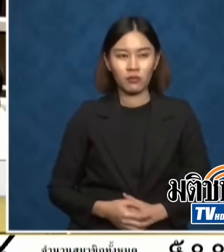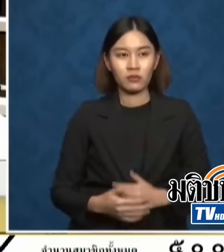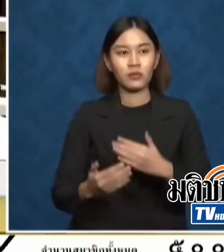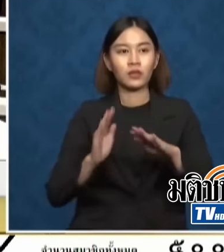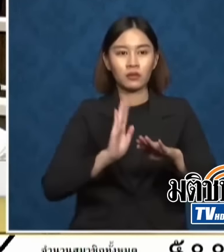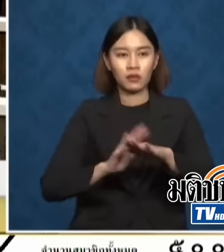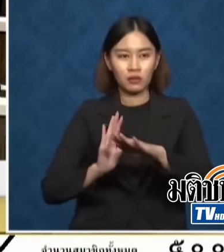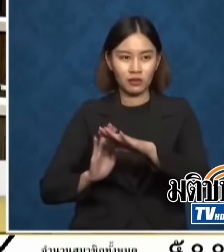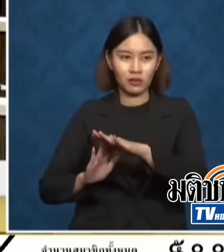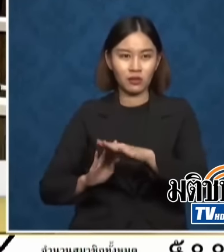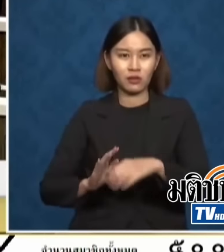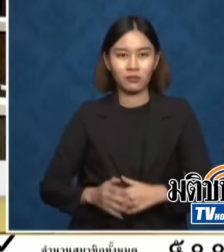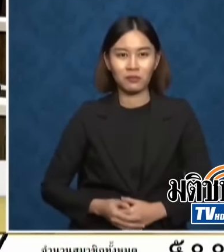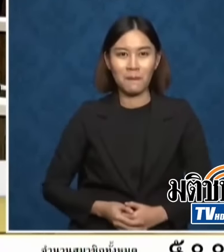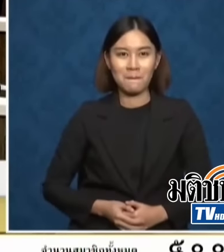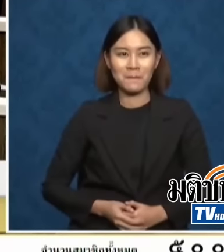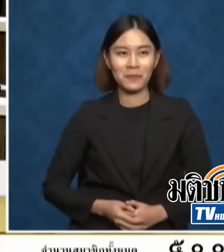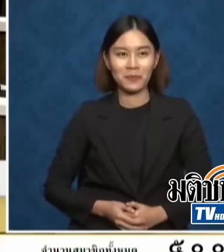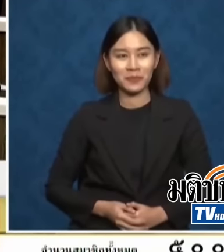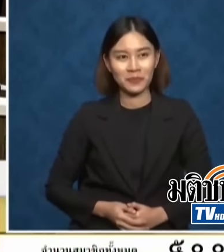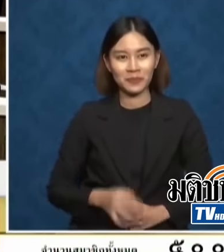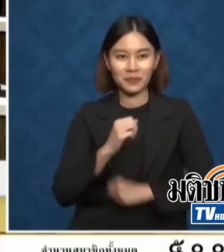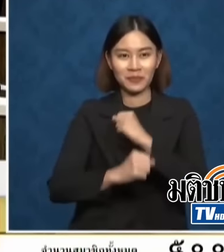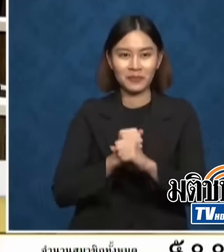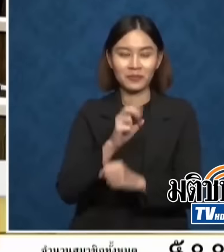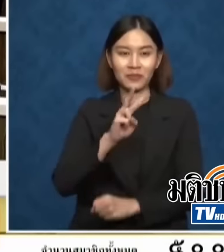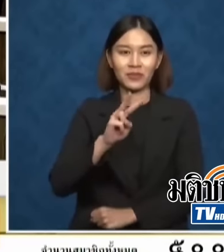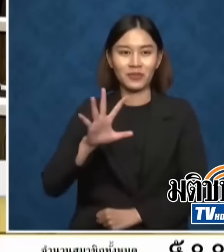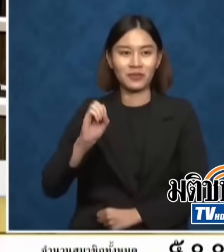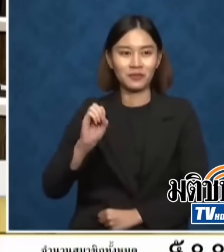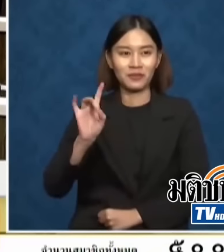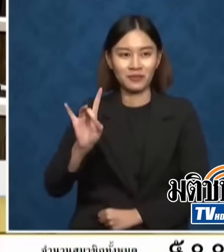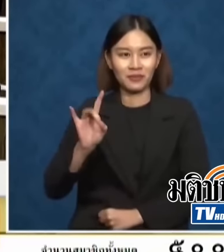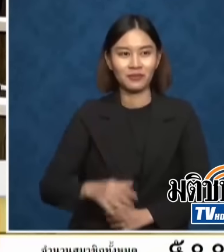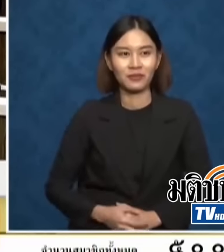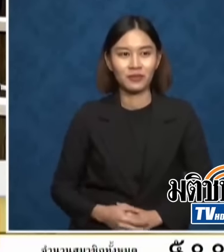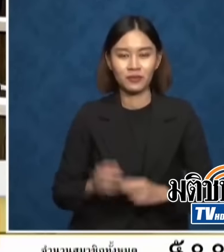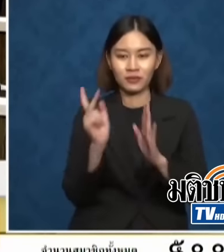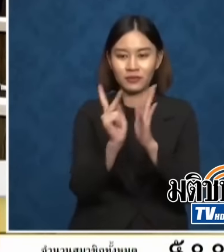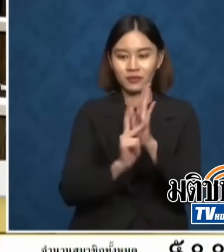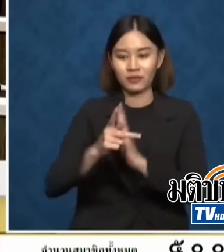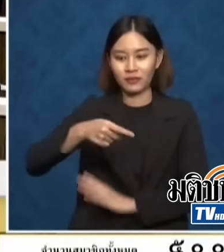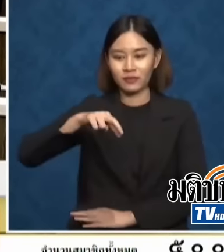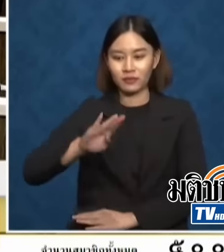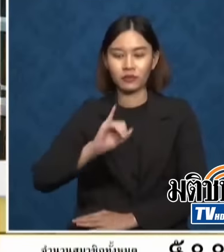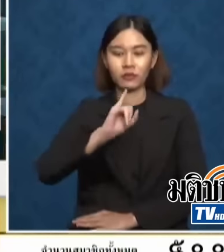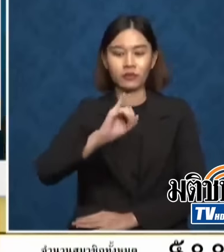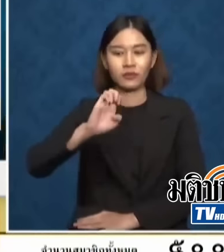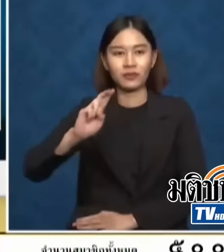กันอีกครั้งครับปี2558ที่เราผ่านกฎหมายพรก.